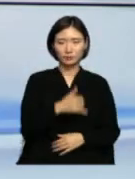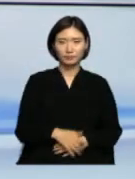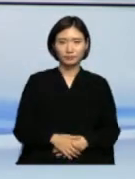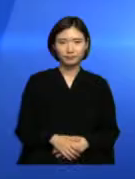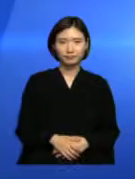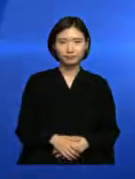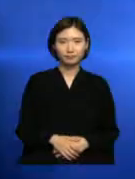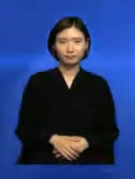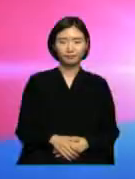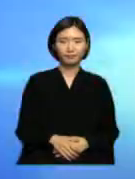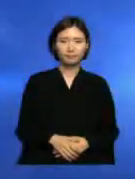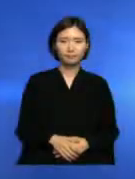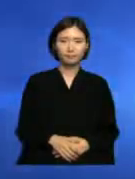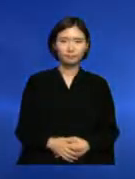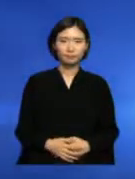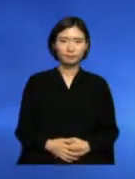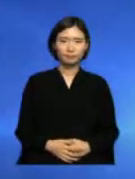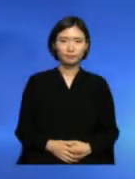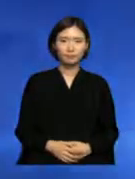기자입니다.